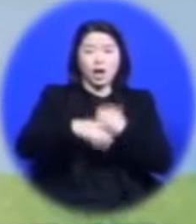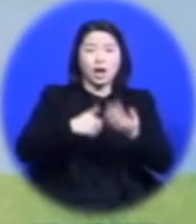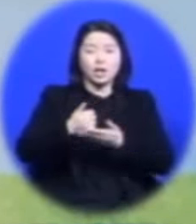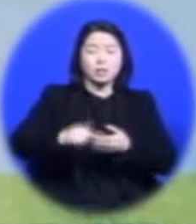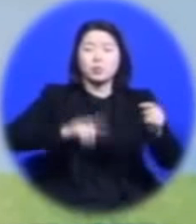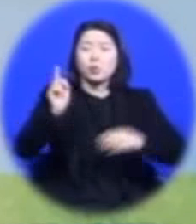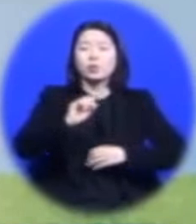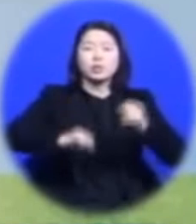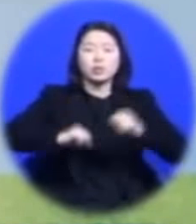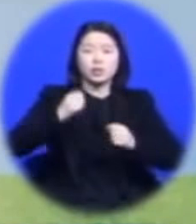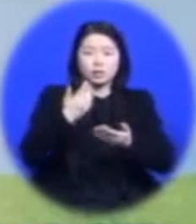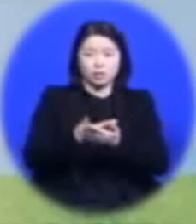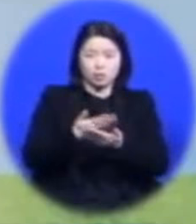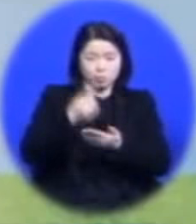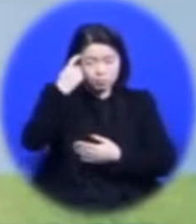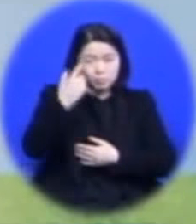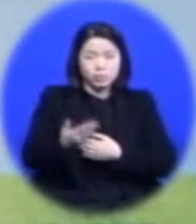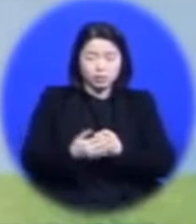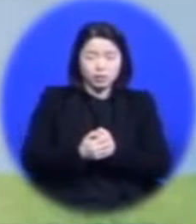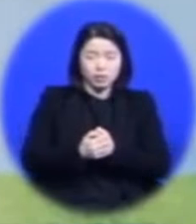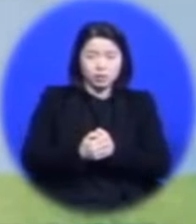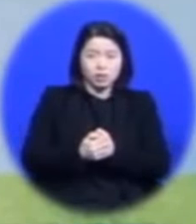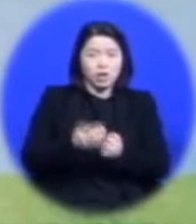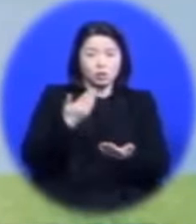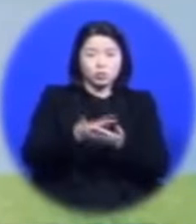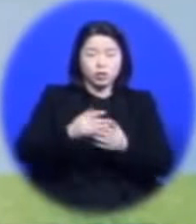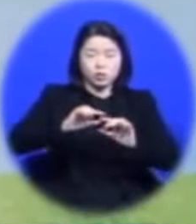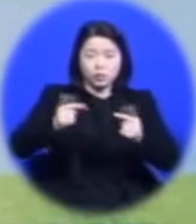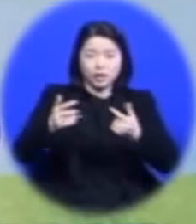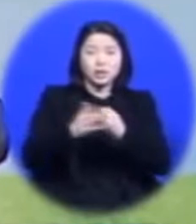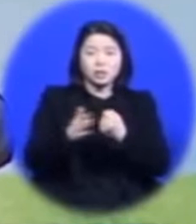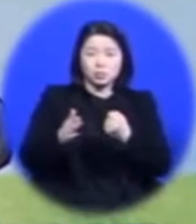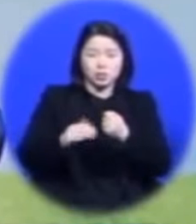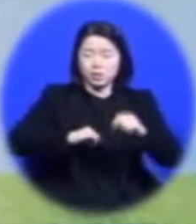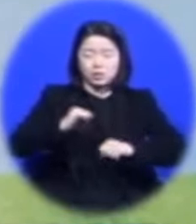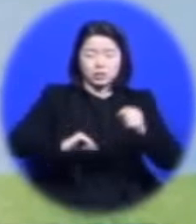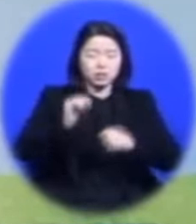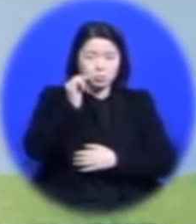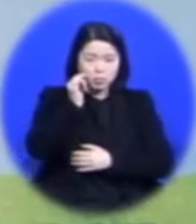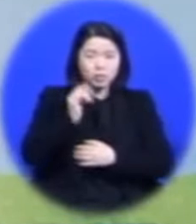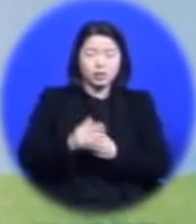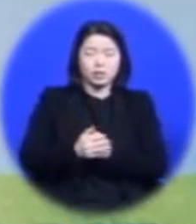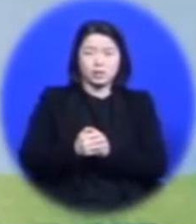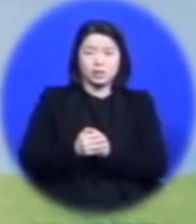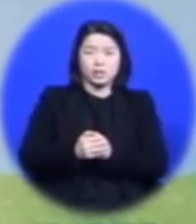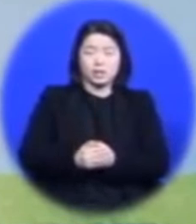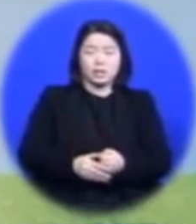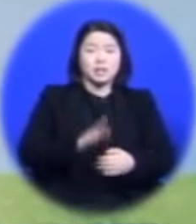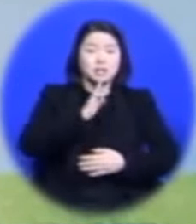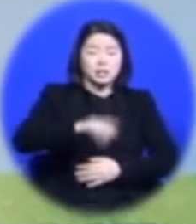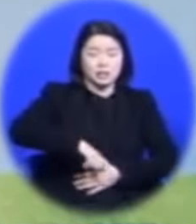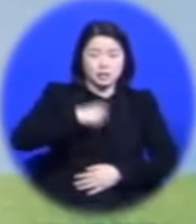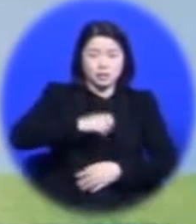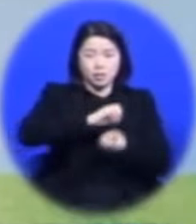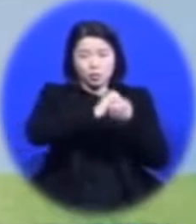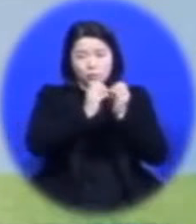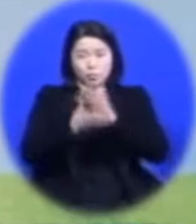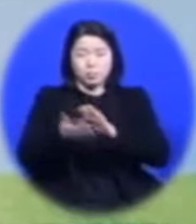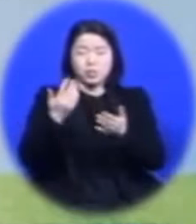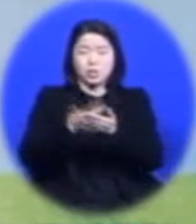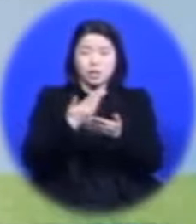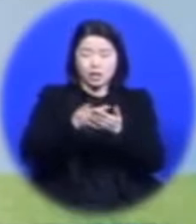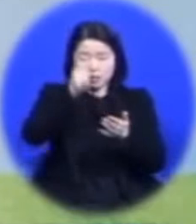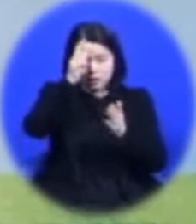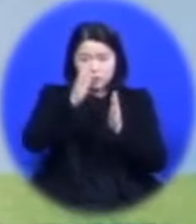어떻게 역사하시네 그런데이 정의가 꽃을 피우게 해 달라는